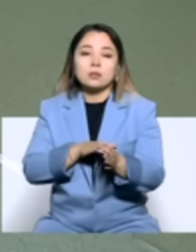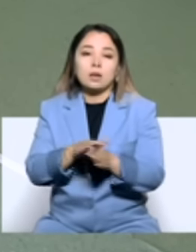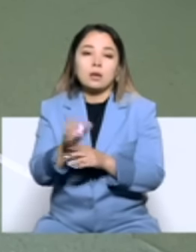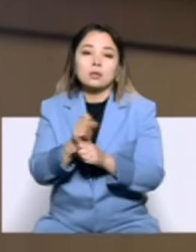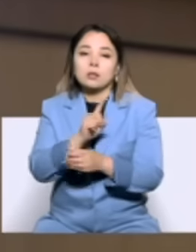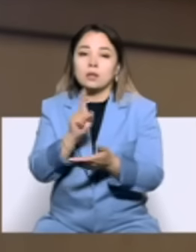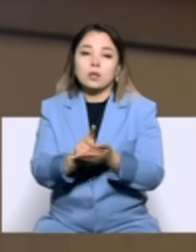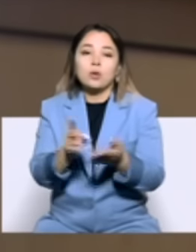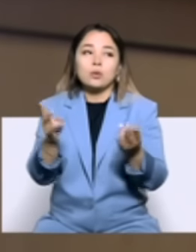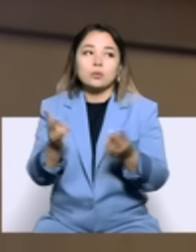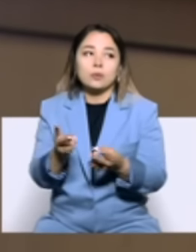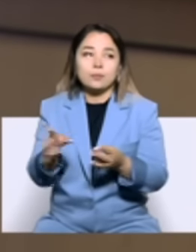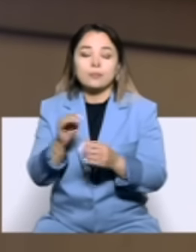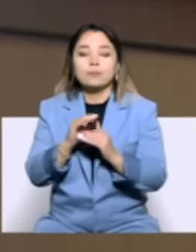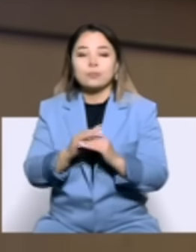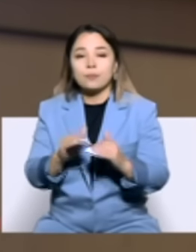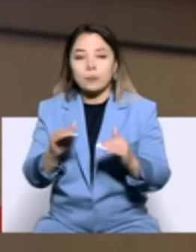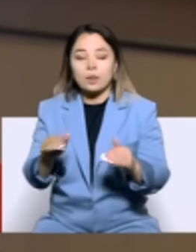шарт.